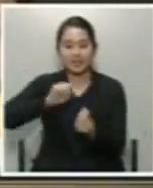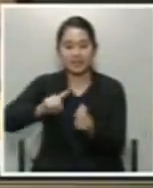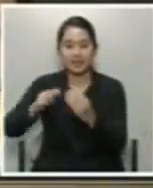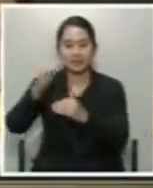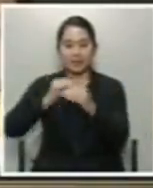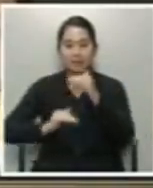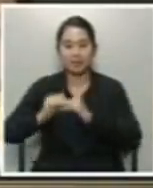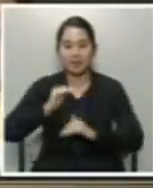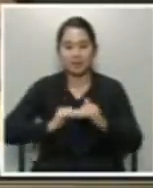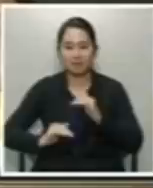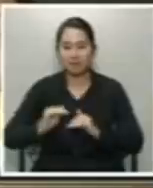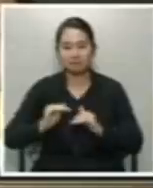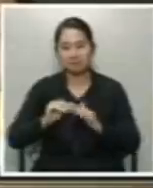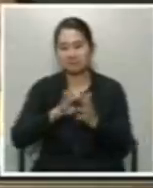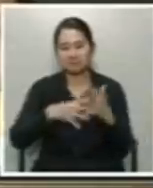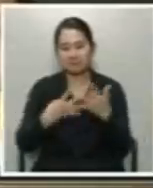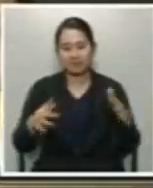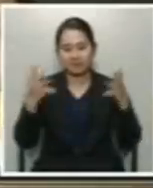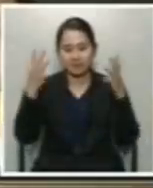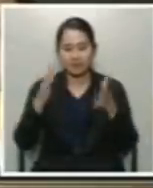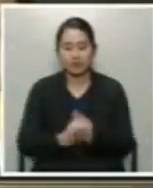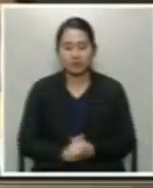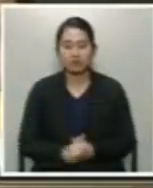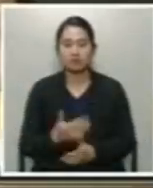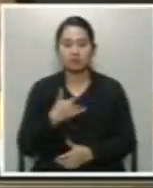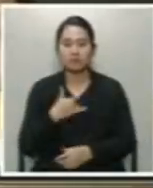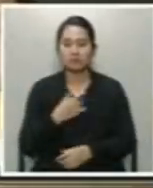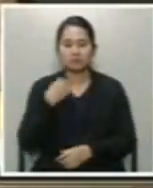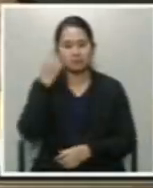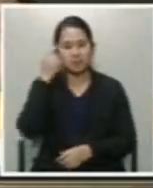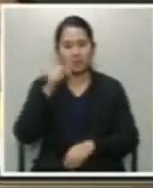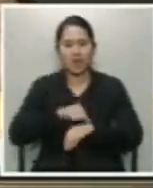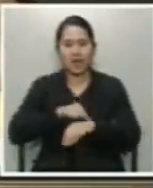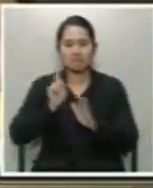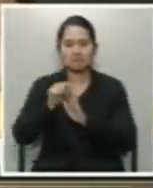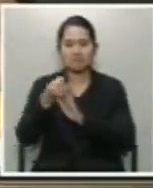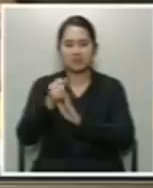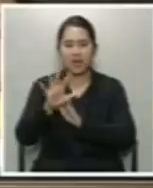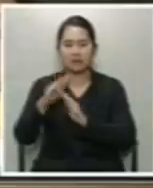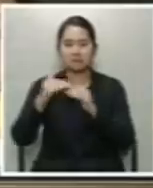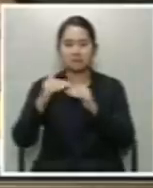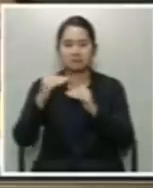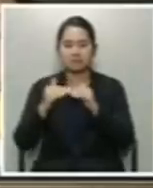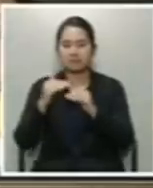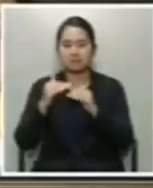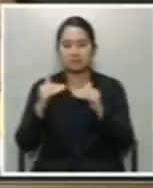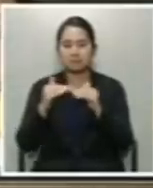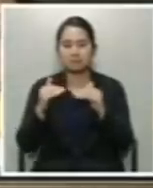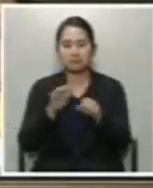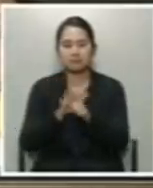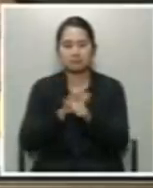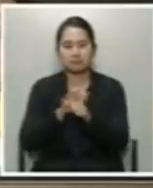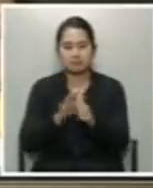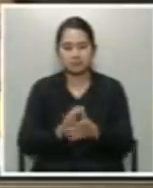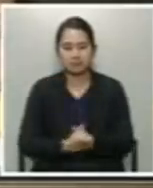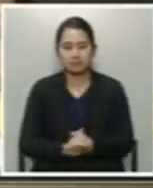จะสารวันเตี้ยลงเลยผมคงใช้เวลาไม่ครบ15นาทีหรอกครับถ้าผมเหลือเวลาผมยินดียกให้ท่านรัฐมนต